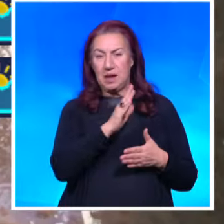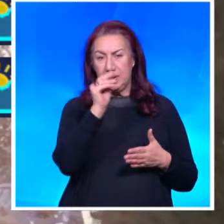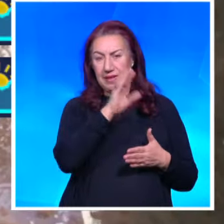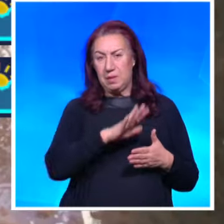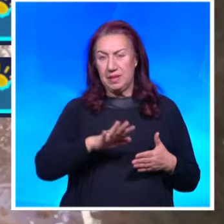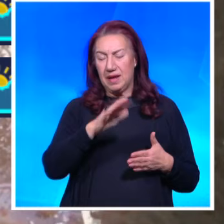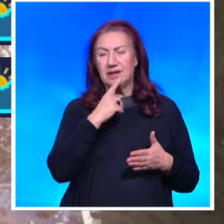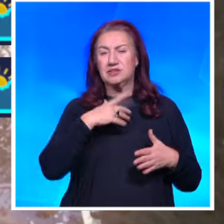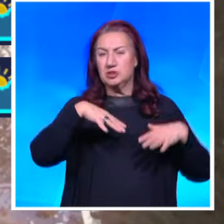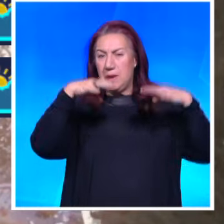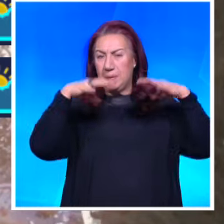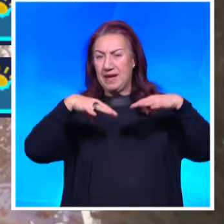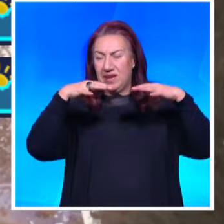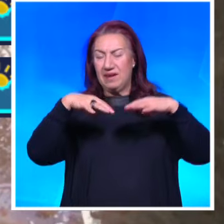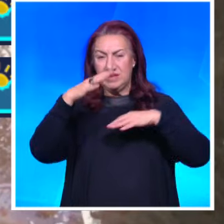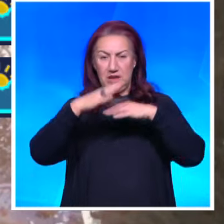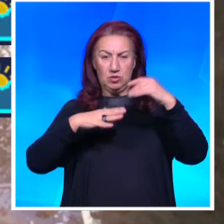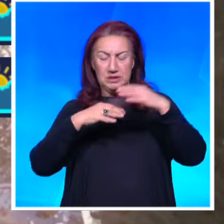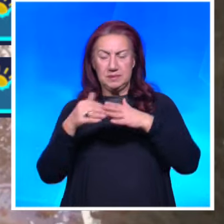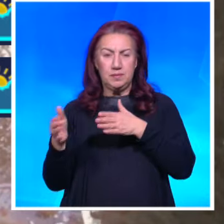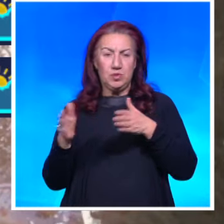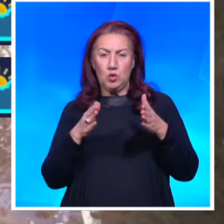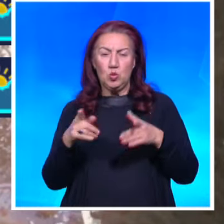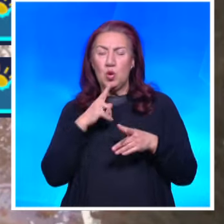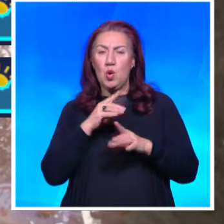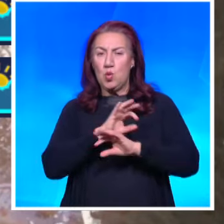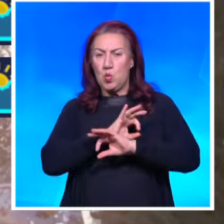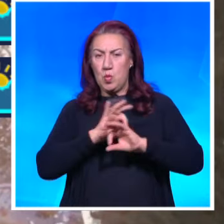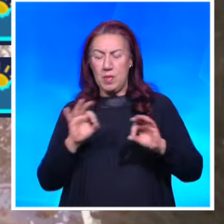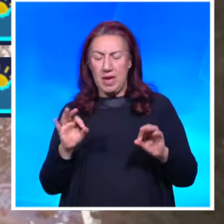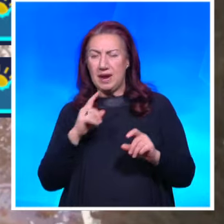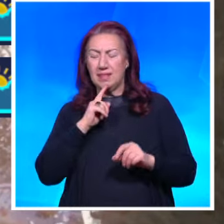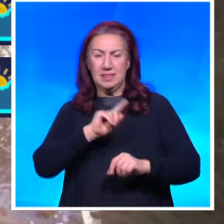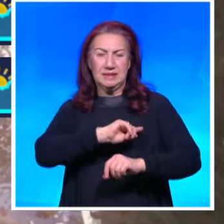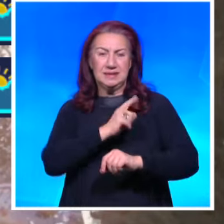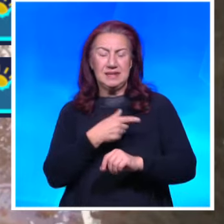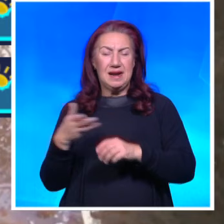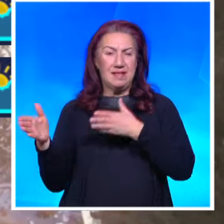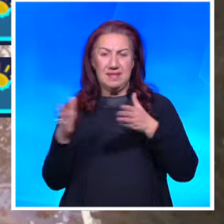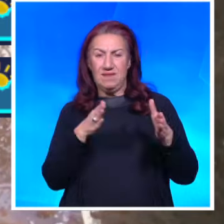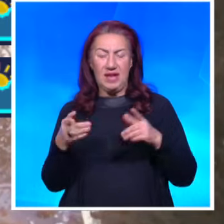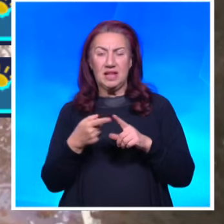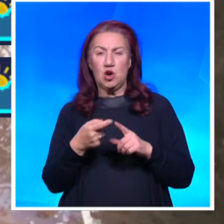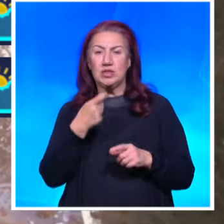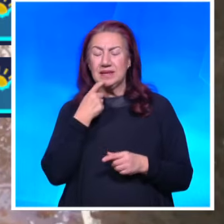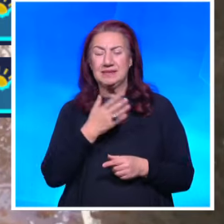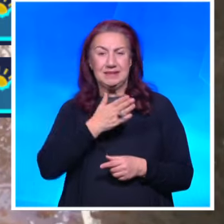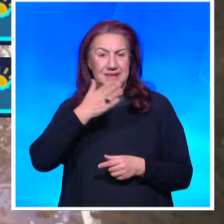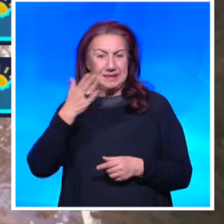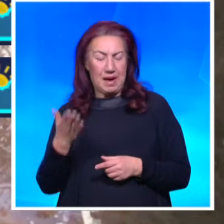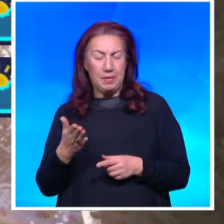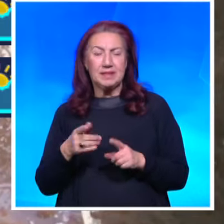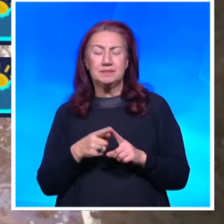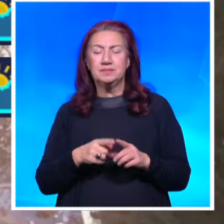има превалявания от сняг ще духа умерен по високите и открити части силен вятър от запад югозапад максималната